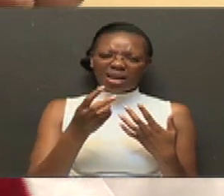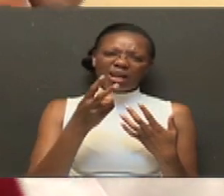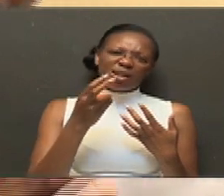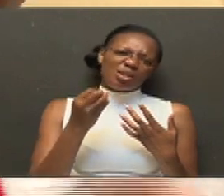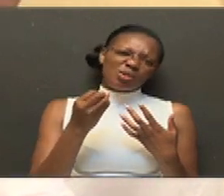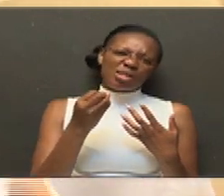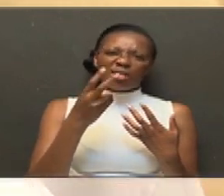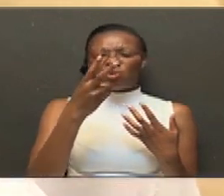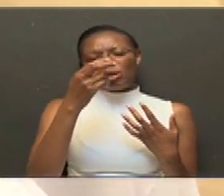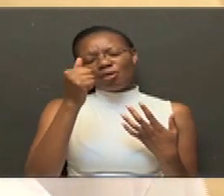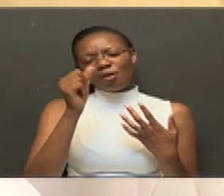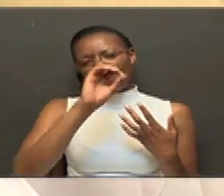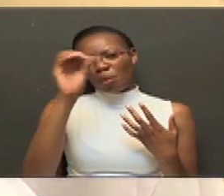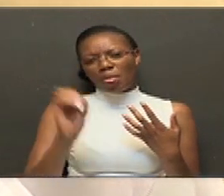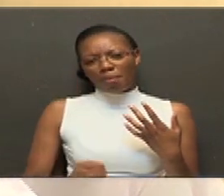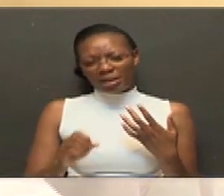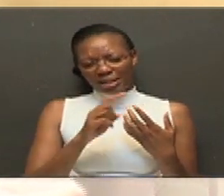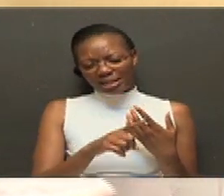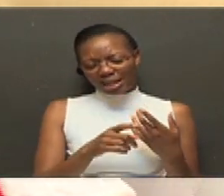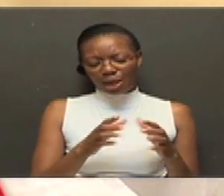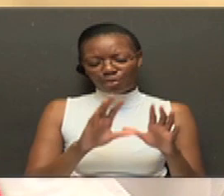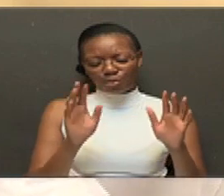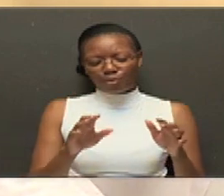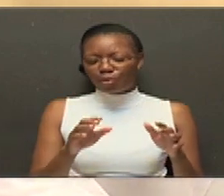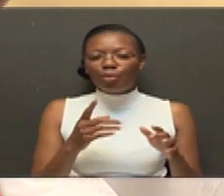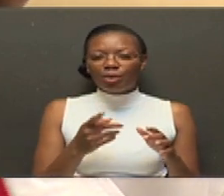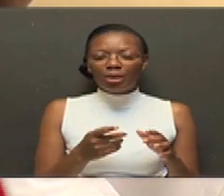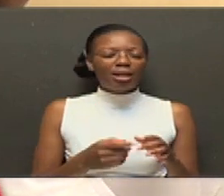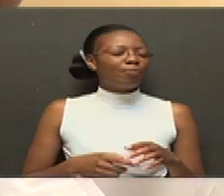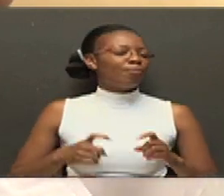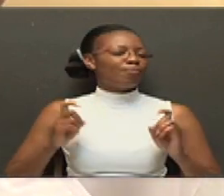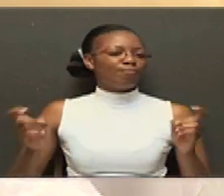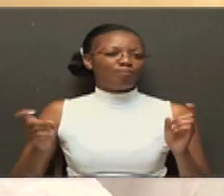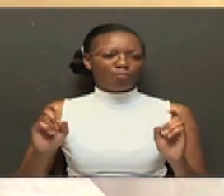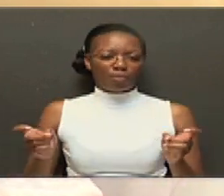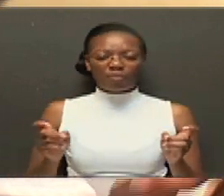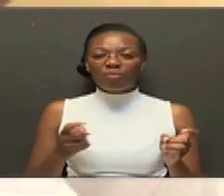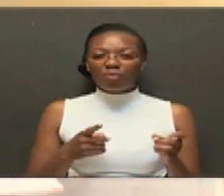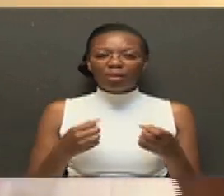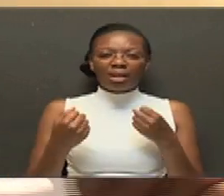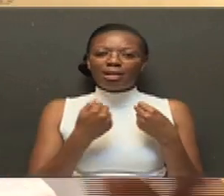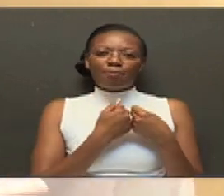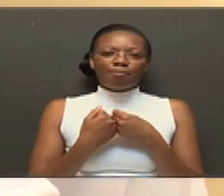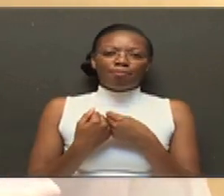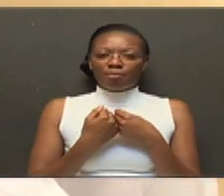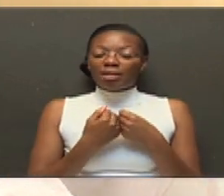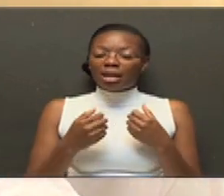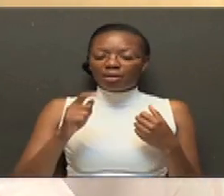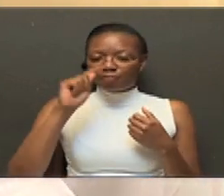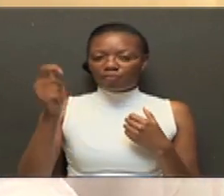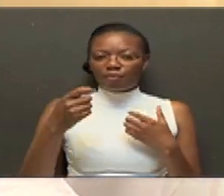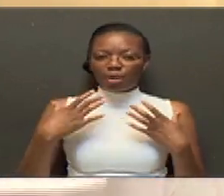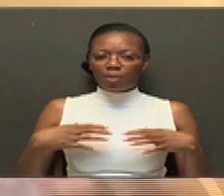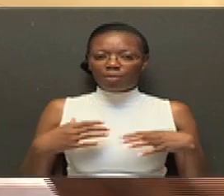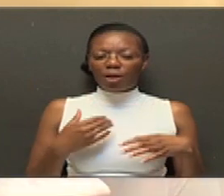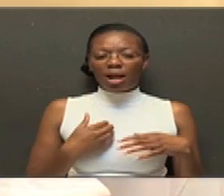basis. So unaona cricket wako na double the protein content. Yeah. Na shida moja kubwa sana ambayo tuko nayo